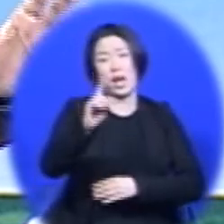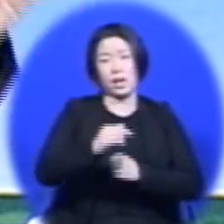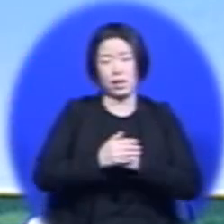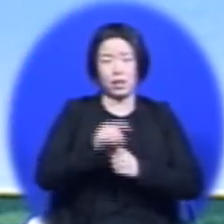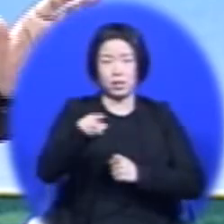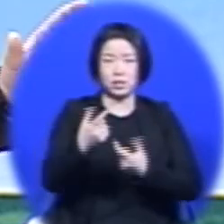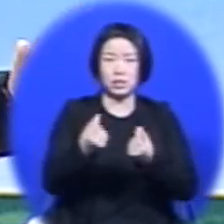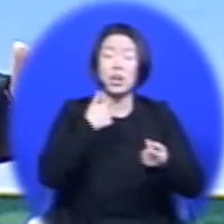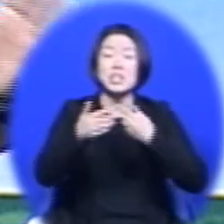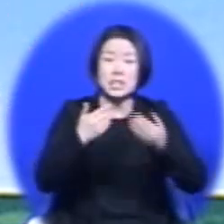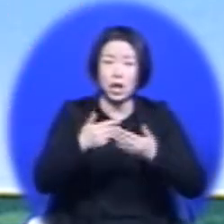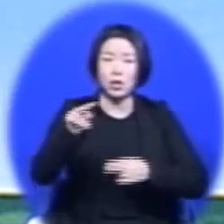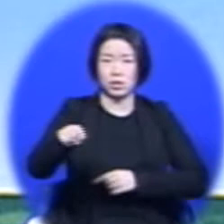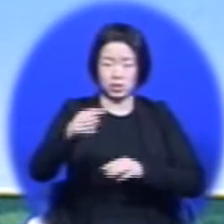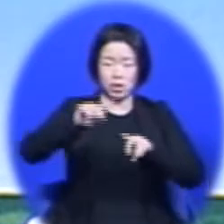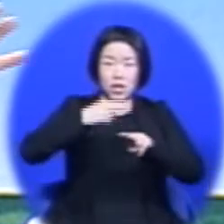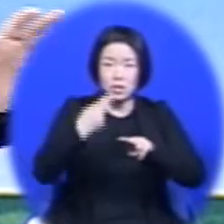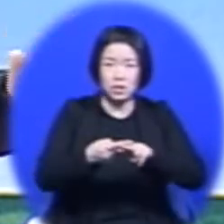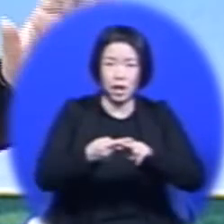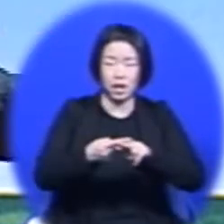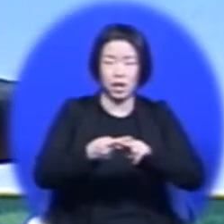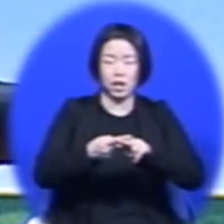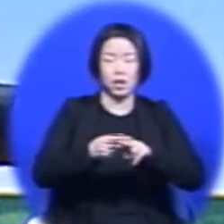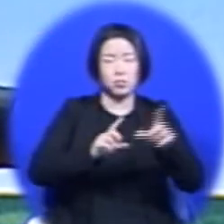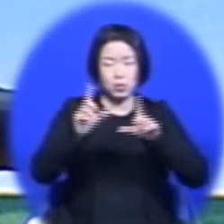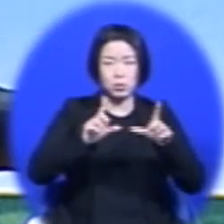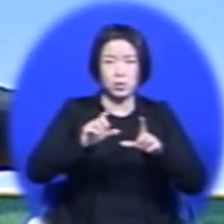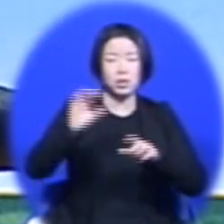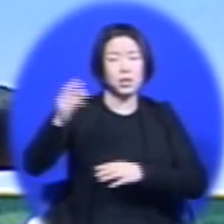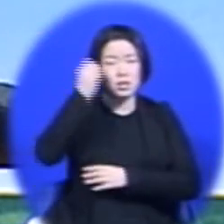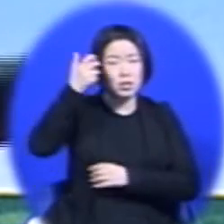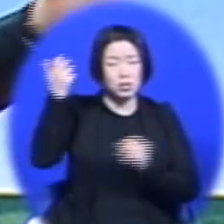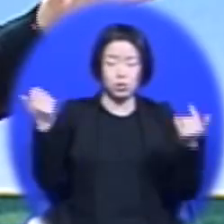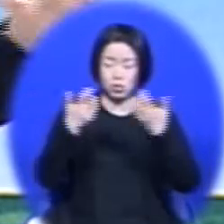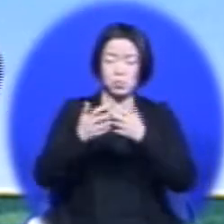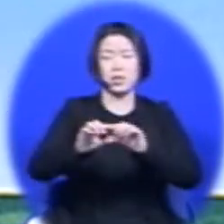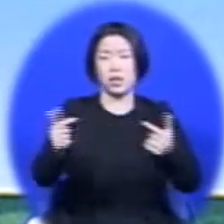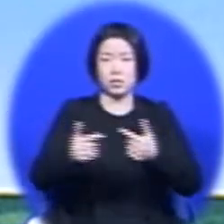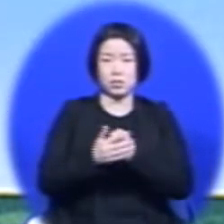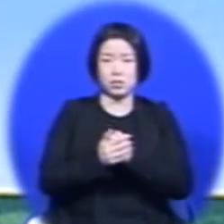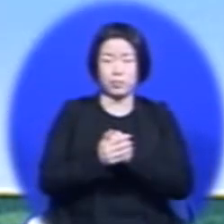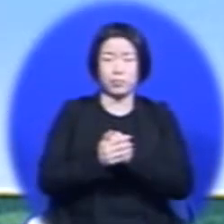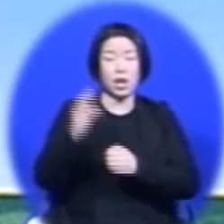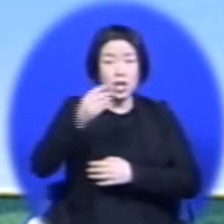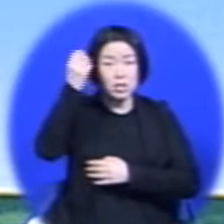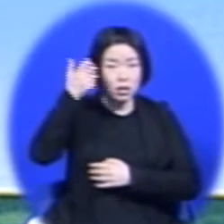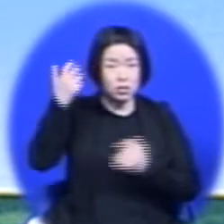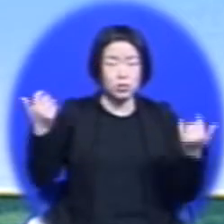체험이나 그런 은사나 현상이 성령 충만이 아닙니다. 성령 충만함의 핵심은